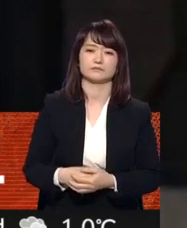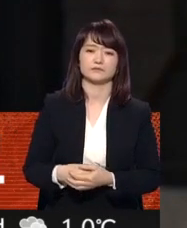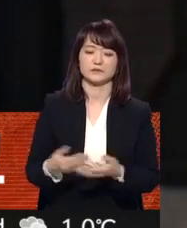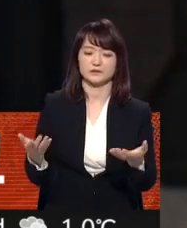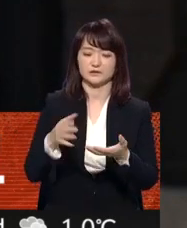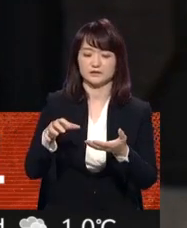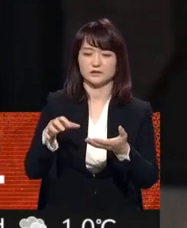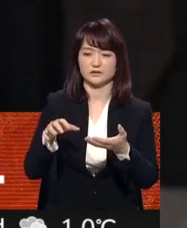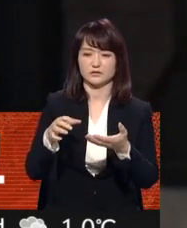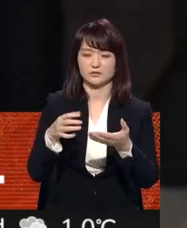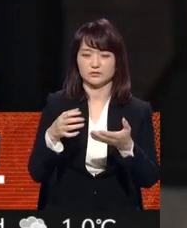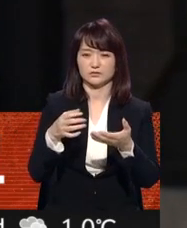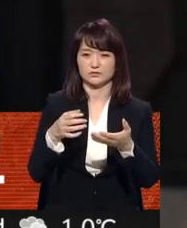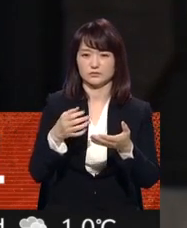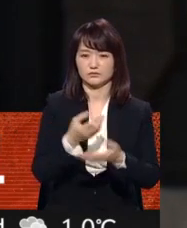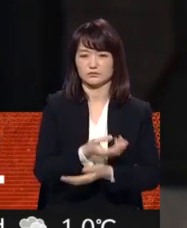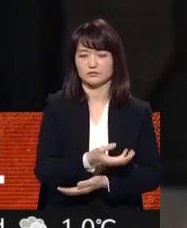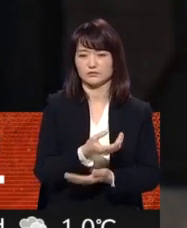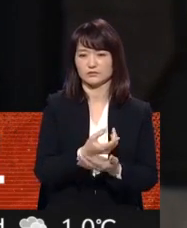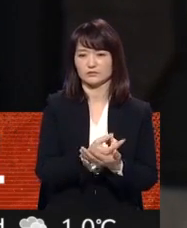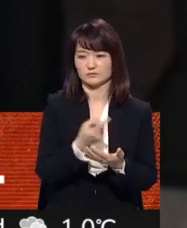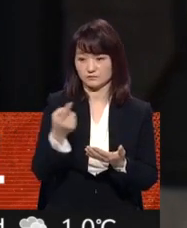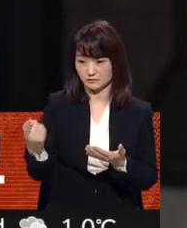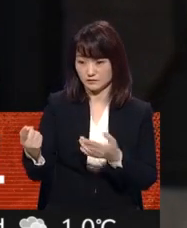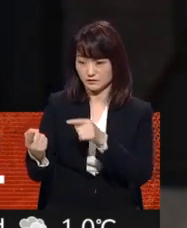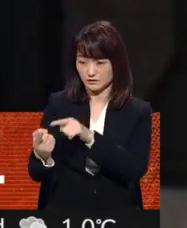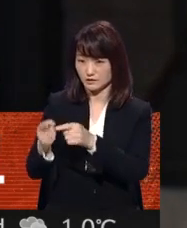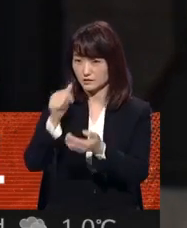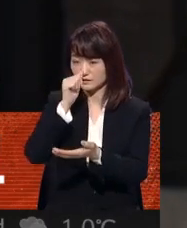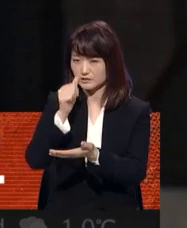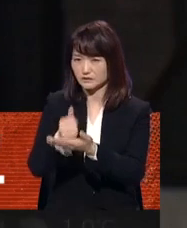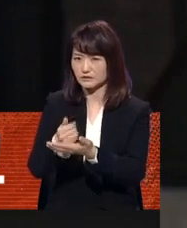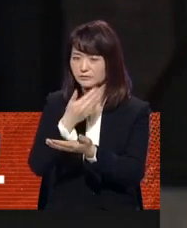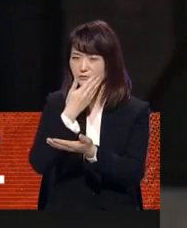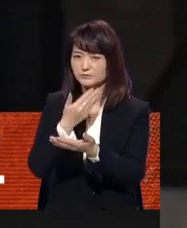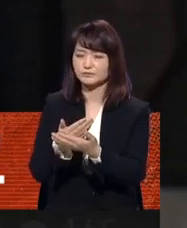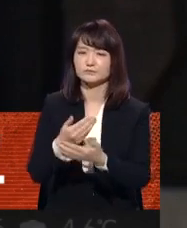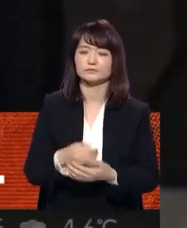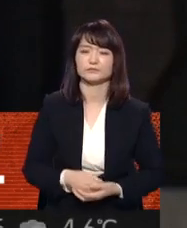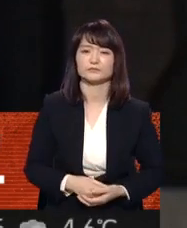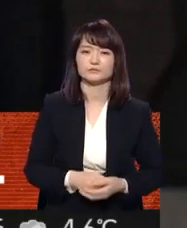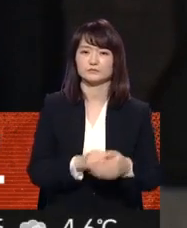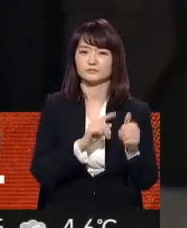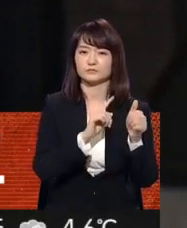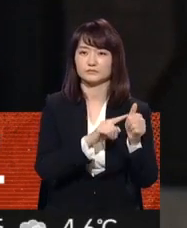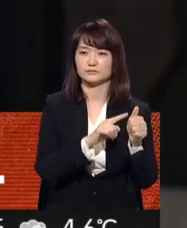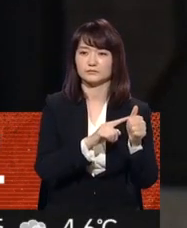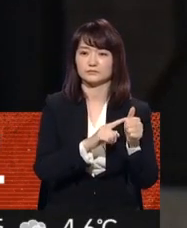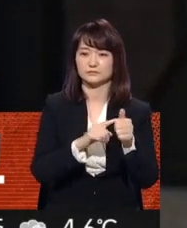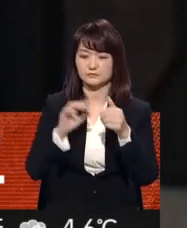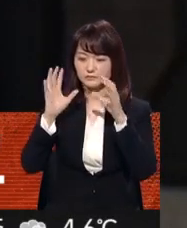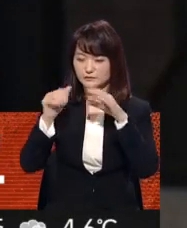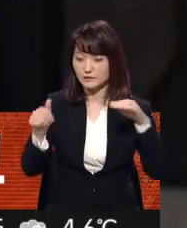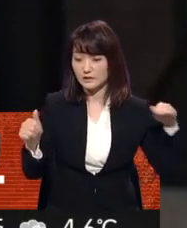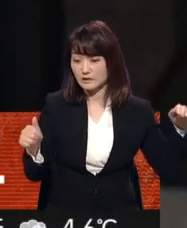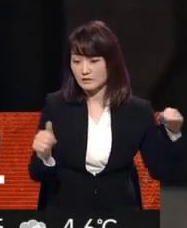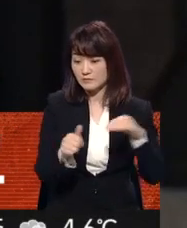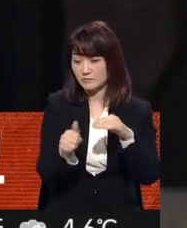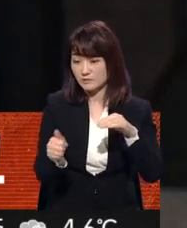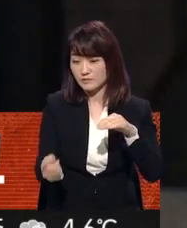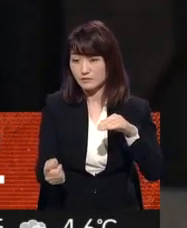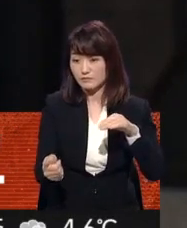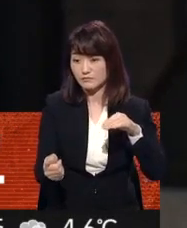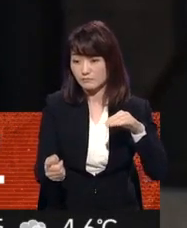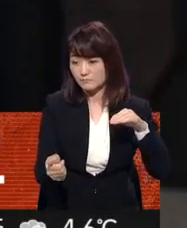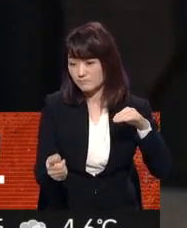이탈이라고 하는이 현미가 굉장히 중요하니까이 사람이 사실은 그 당시에 아이를 치고 난 뒤에 늦가만